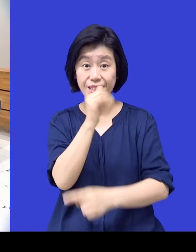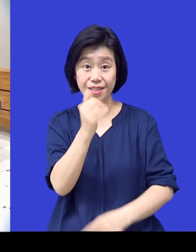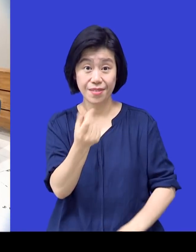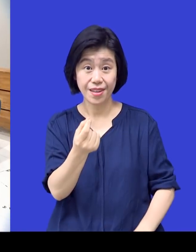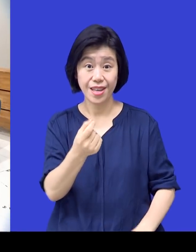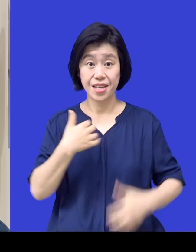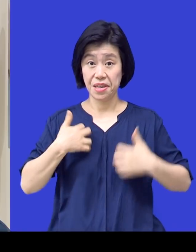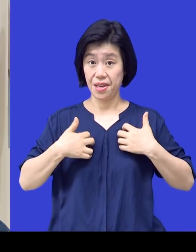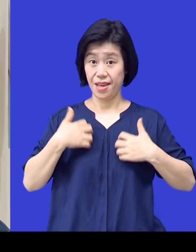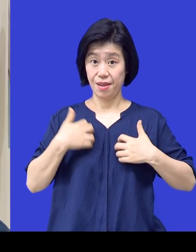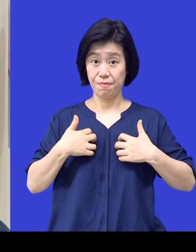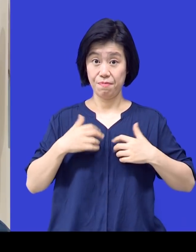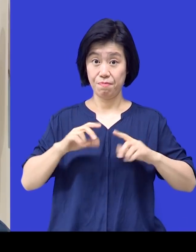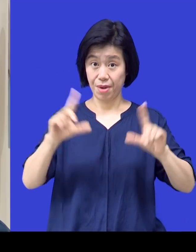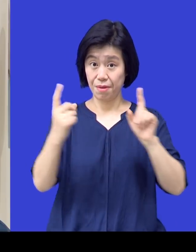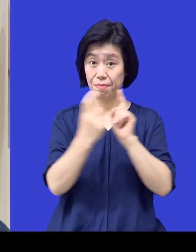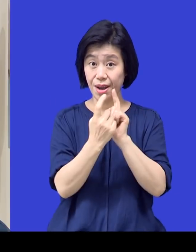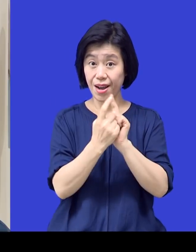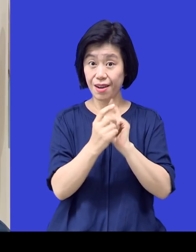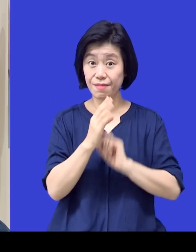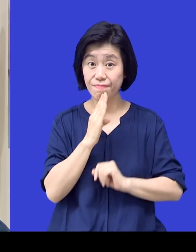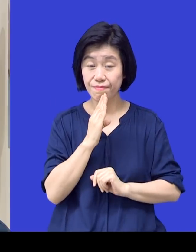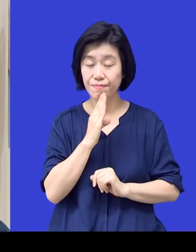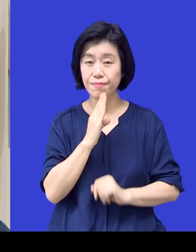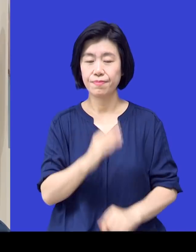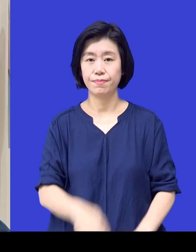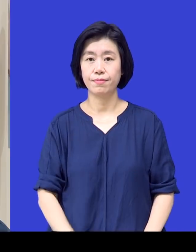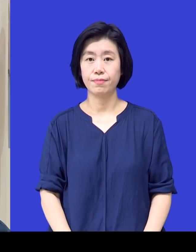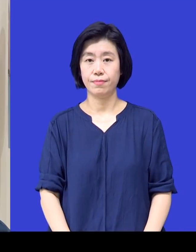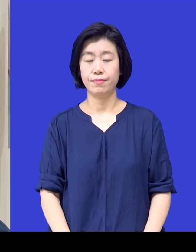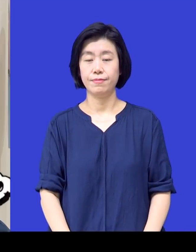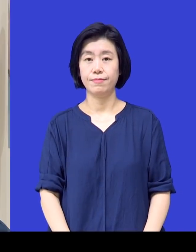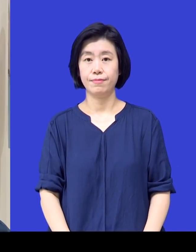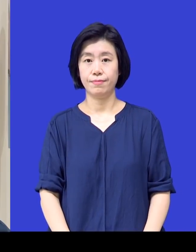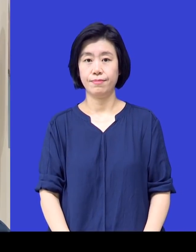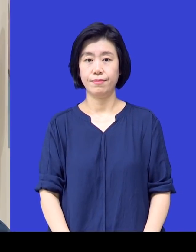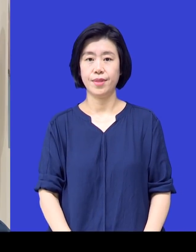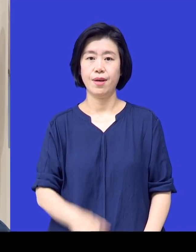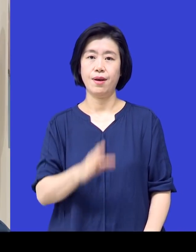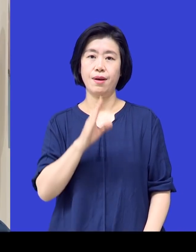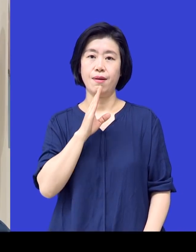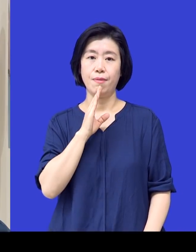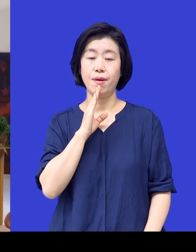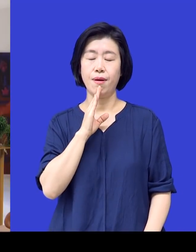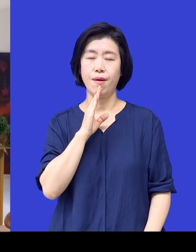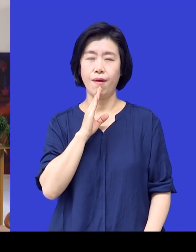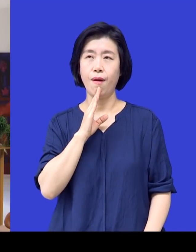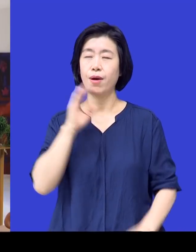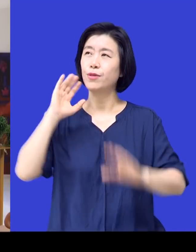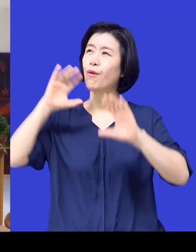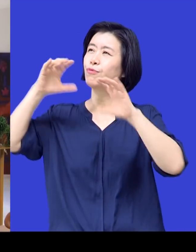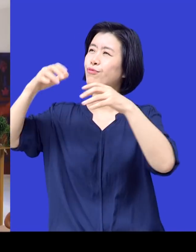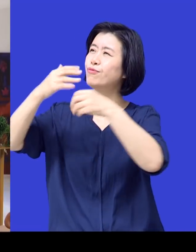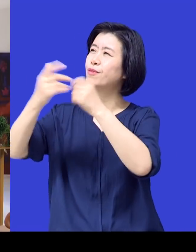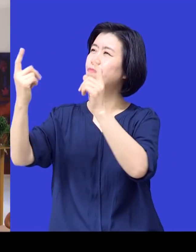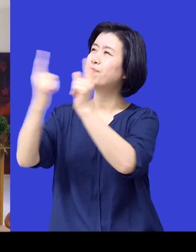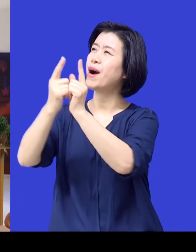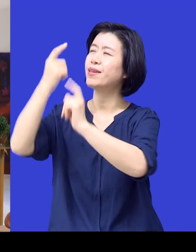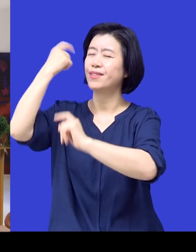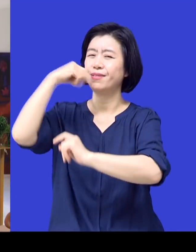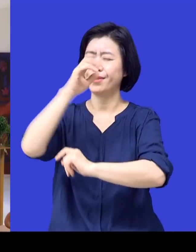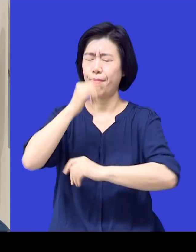기쁨이 생기시던가요? 그 후로는 네. 진짜 이 천국과 지옥의 차이라고 생각해요. 아 그래요? 그러니까 이게